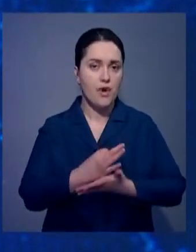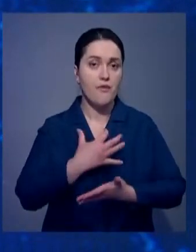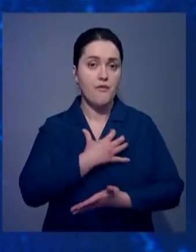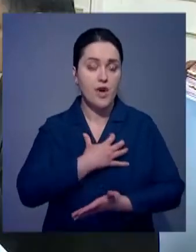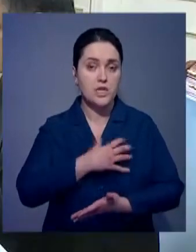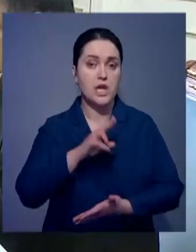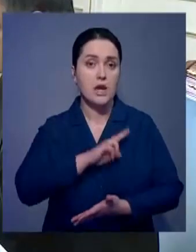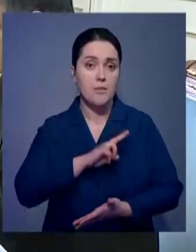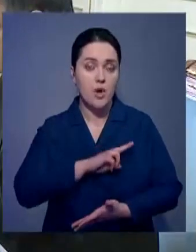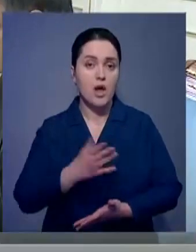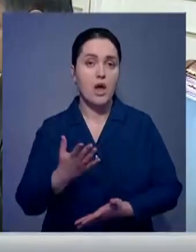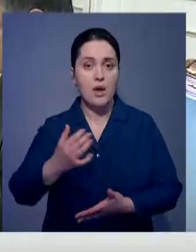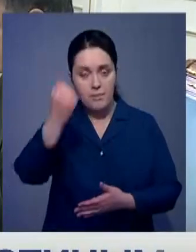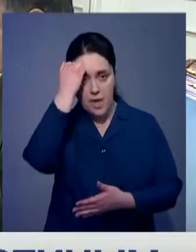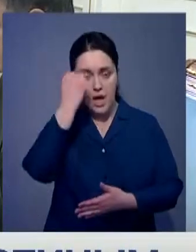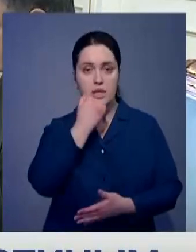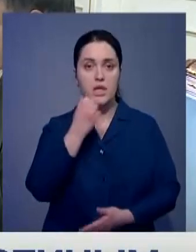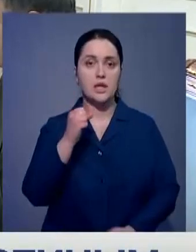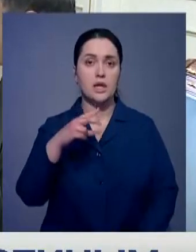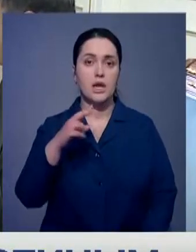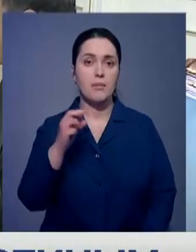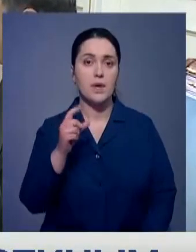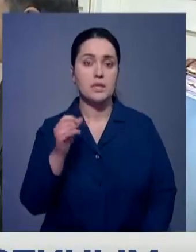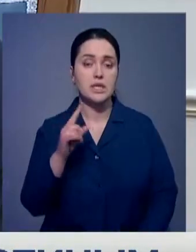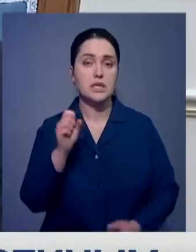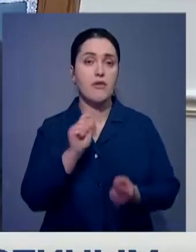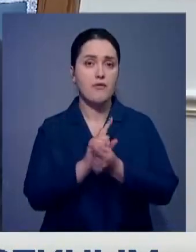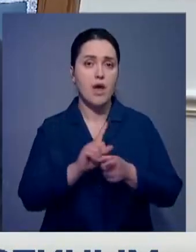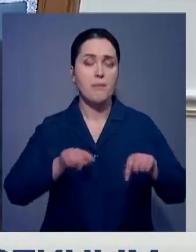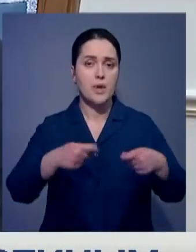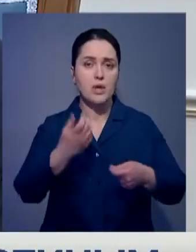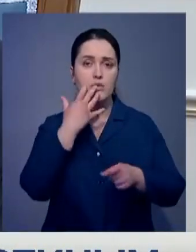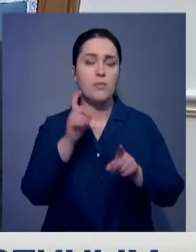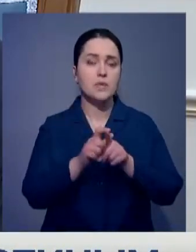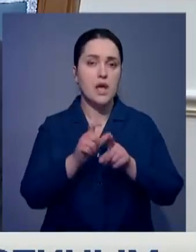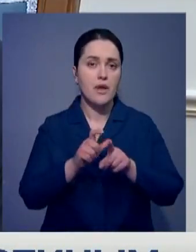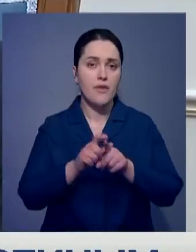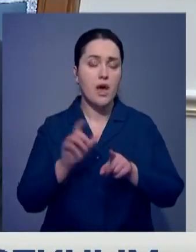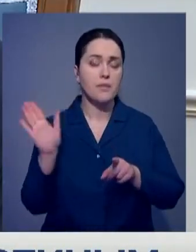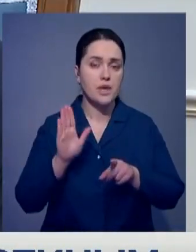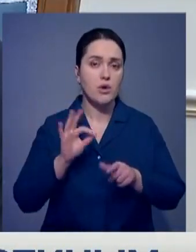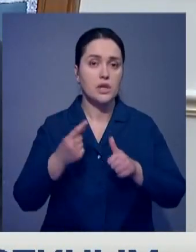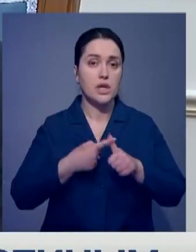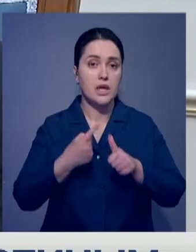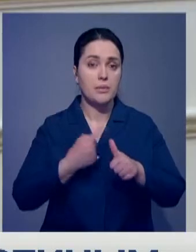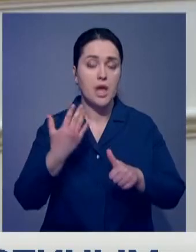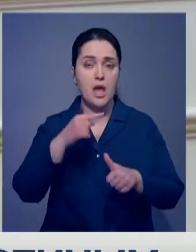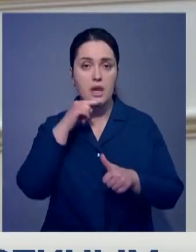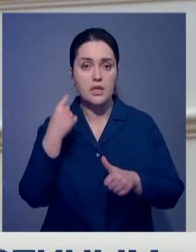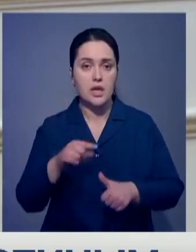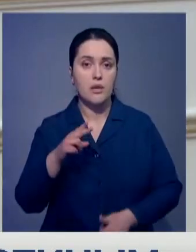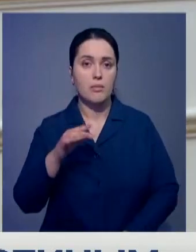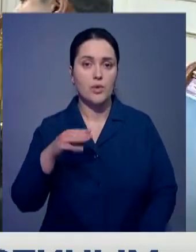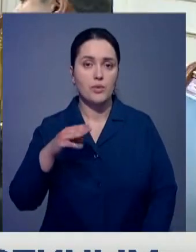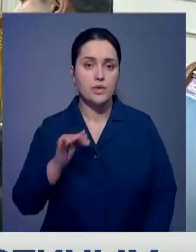В свою очередь премьер поблагодарил Елбасы за встречу и передал теплые слова приветствия от имени президента Российской Федерации Владимира Путина.